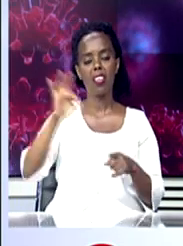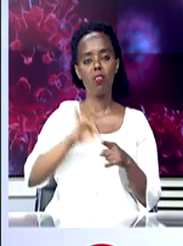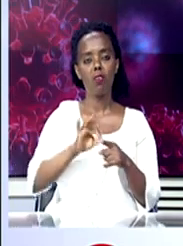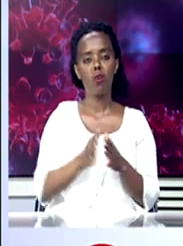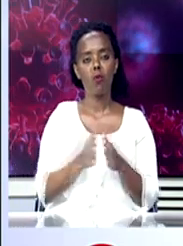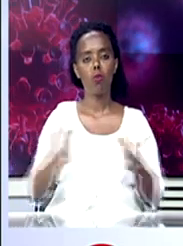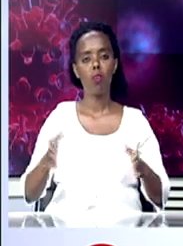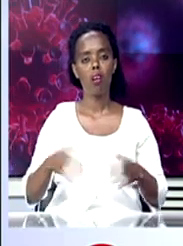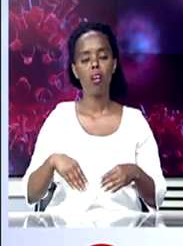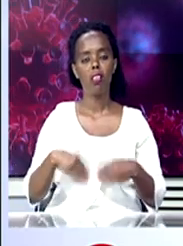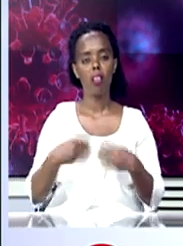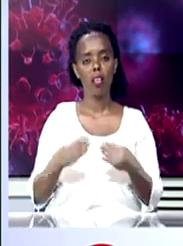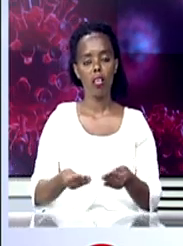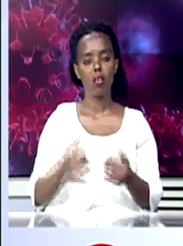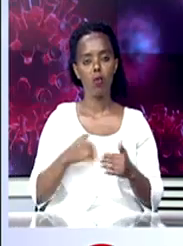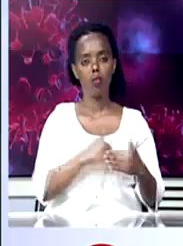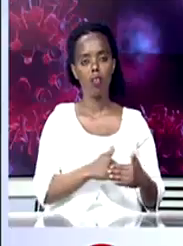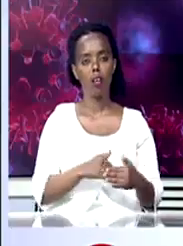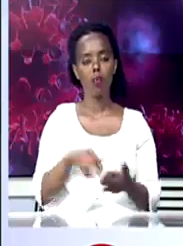xiyyeeffannoo guddaatti kennee nu cinaa dhaabbachuu qaba.